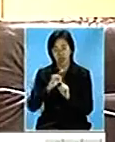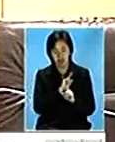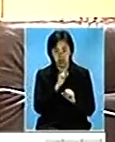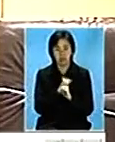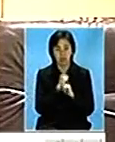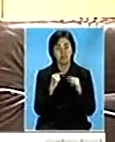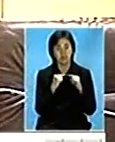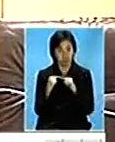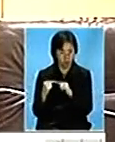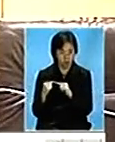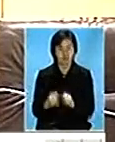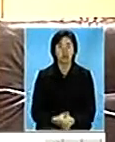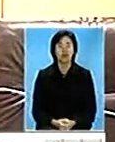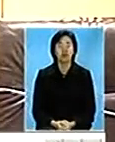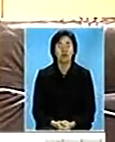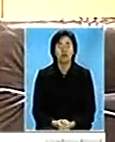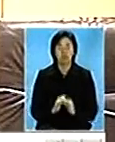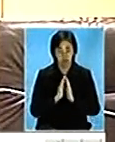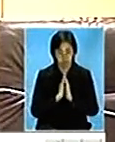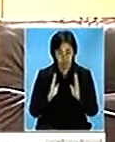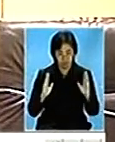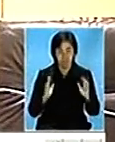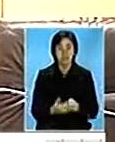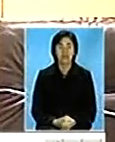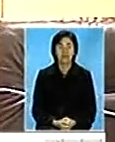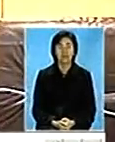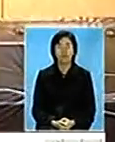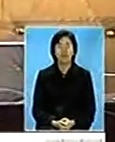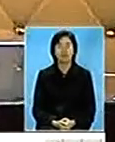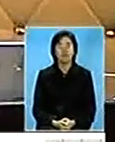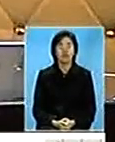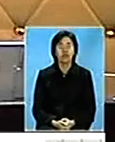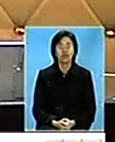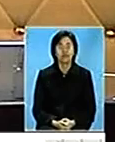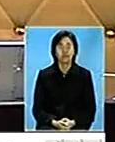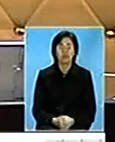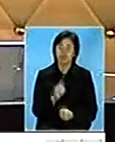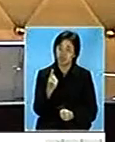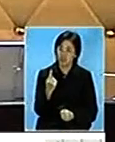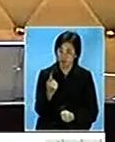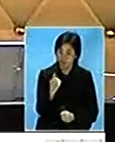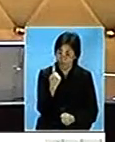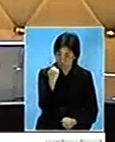ต่อไปครับขอบคุณครับท่านประธาน ครับอีกหนึ่งคำถามครับเชิญครับ